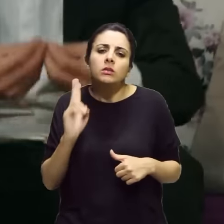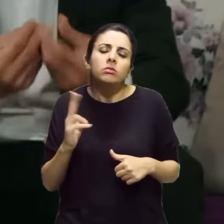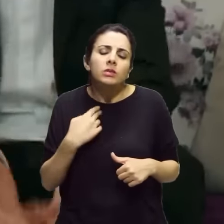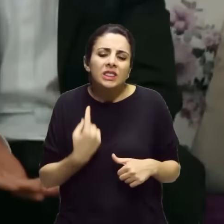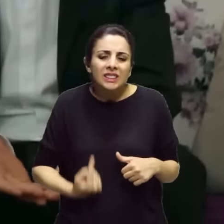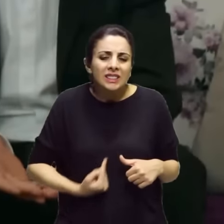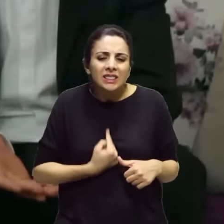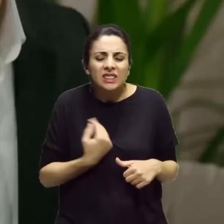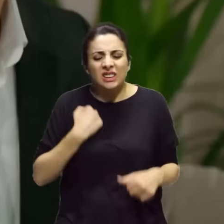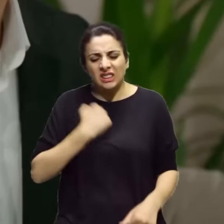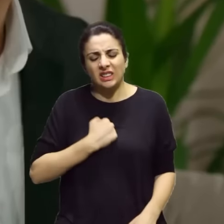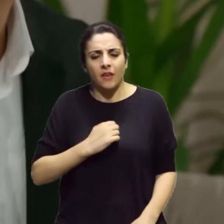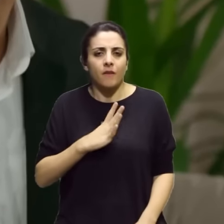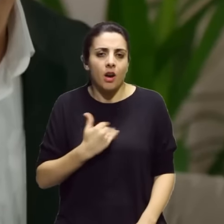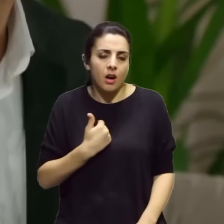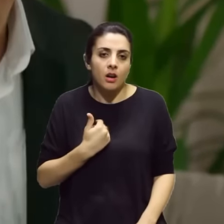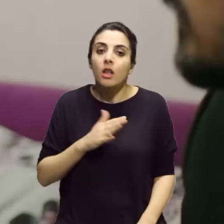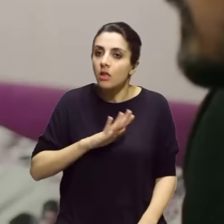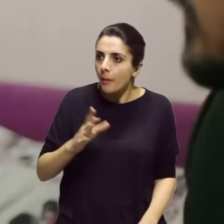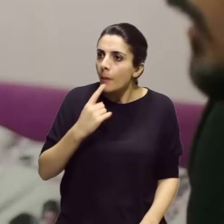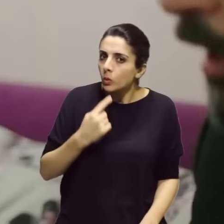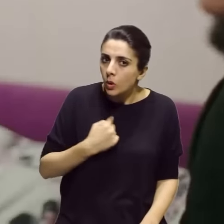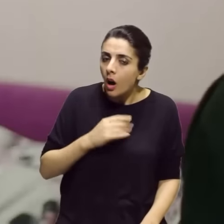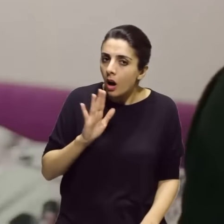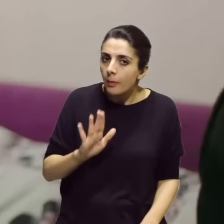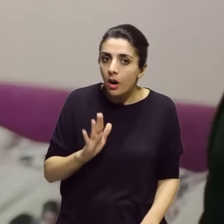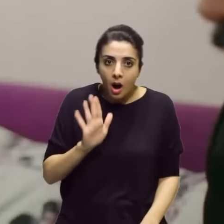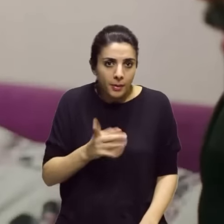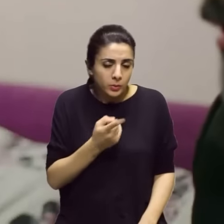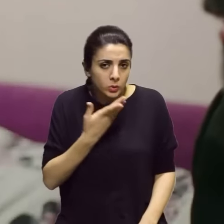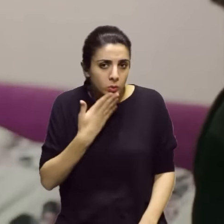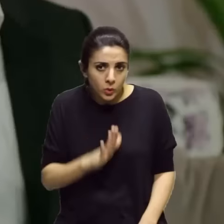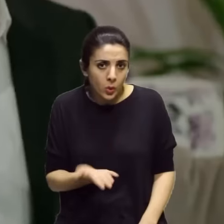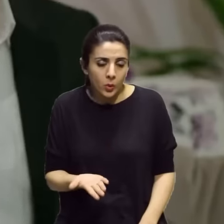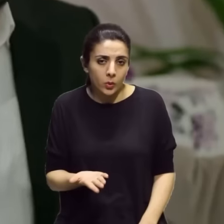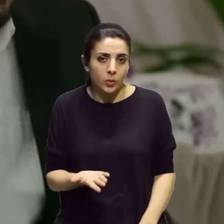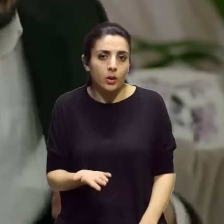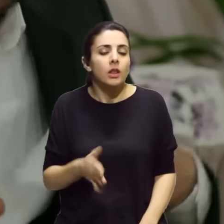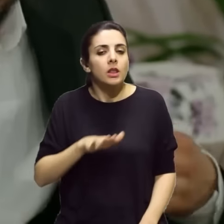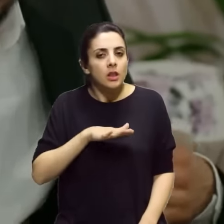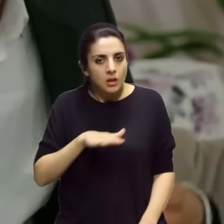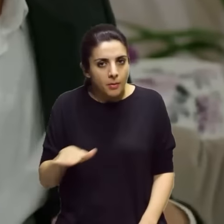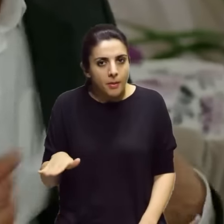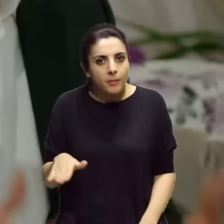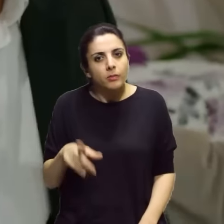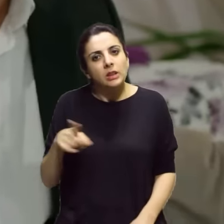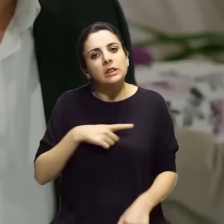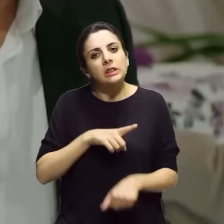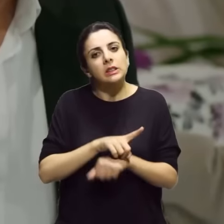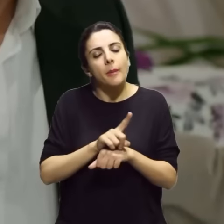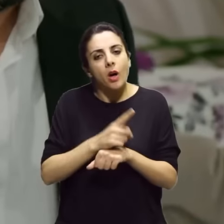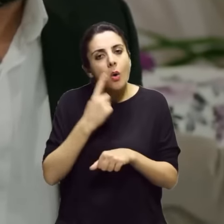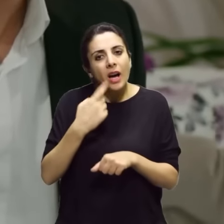duygularım sadece kızgınlık. Tamam, söyledin ama... Aması maması yok. Tamam, belki onda zaman